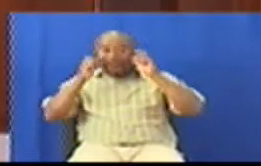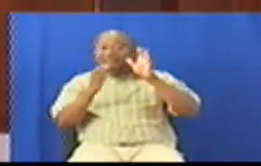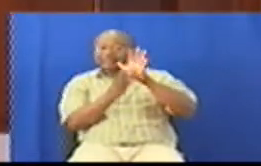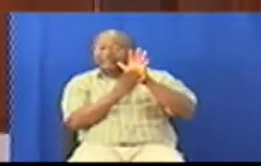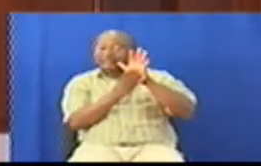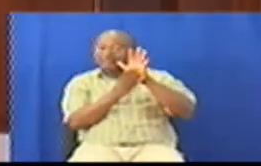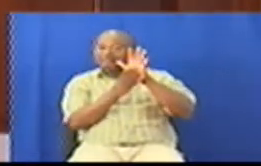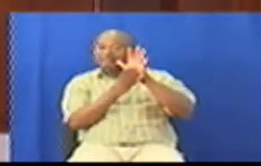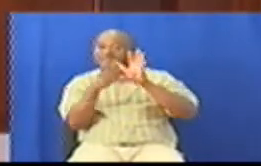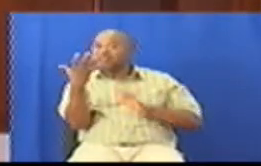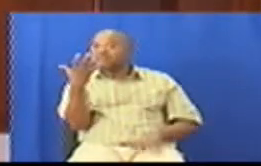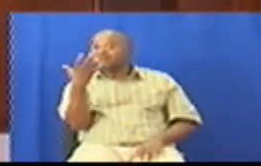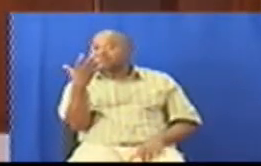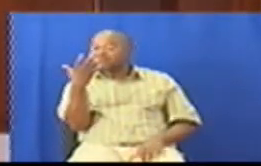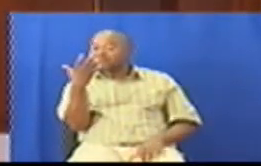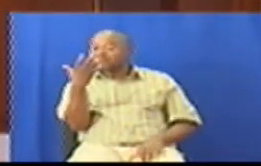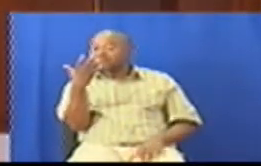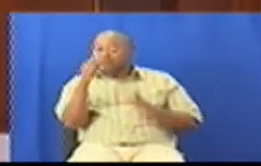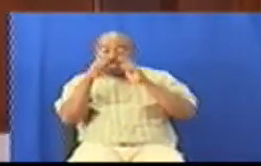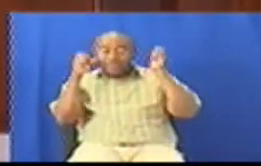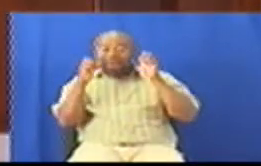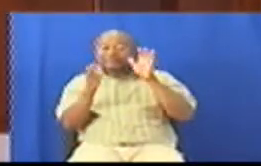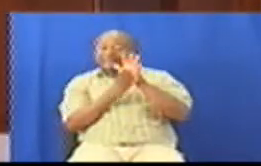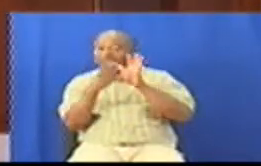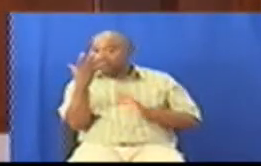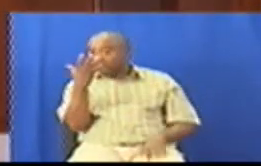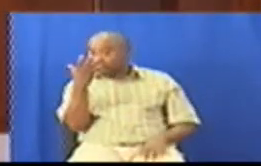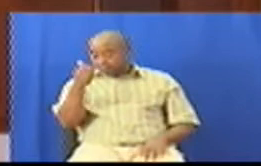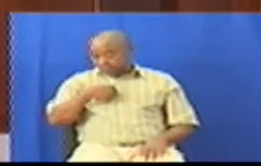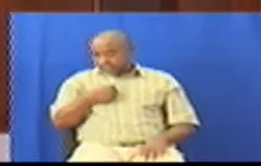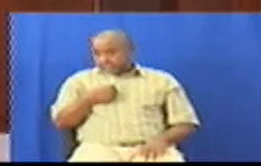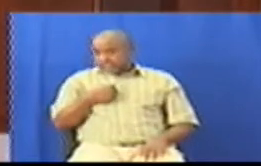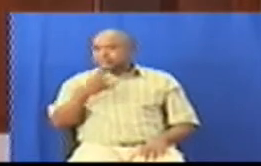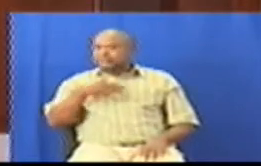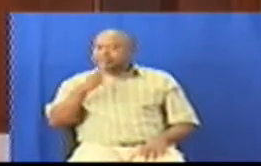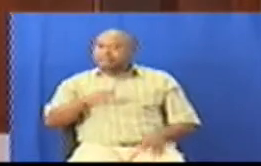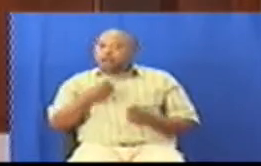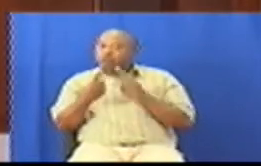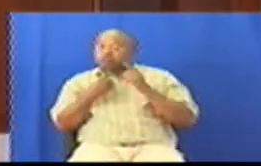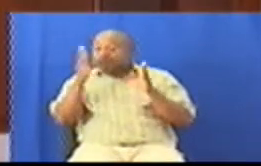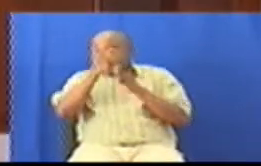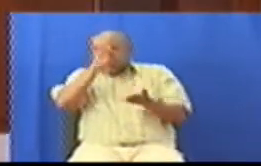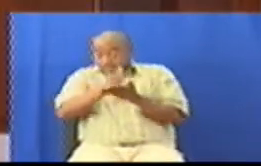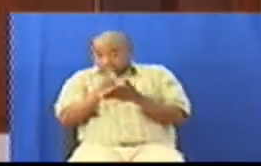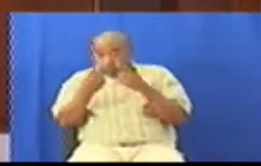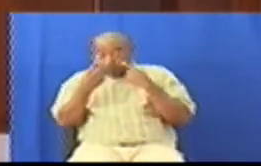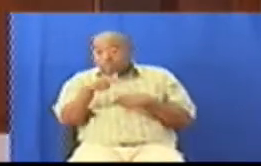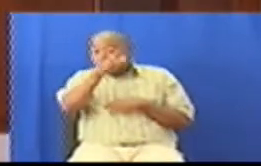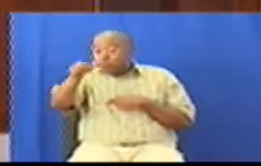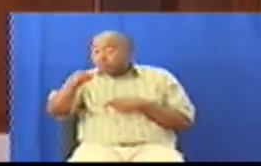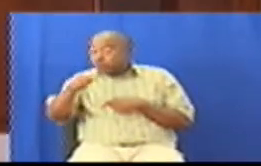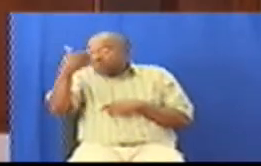95. Dr. Ndugulile anaifahamu. Mimi najaribu kuzungumzia ule uhalisia kwamba ili tuwasaidie wananchi wetu hasa walioko